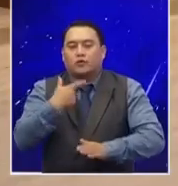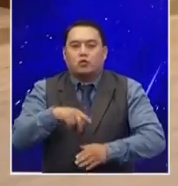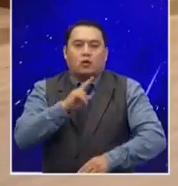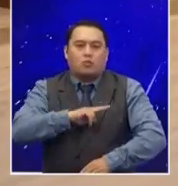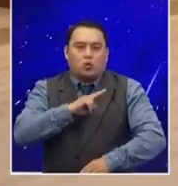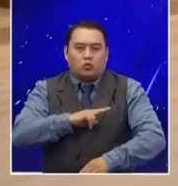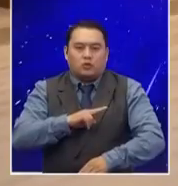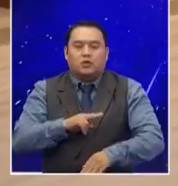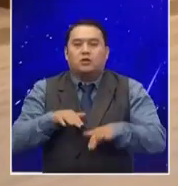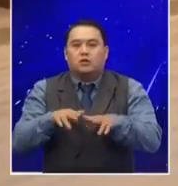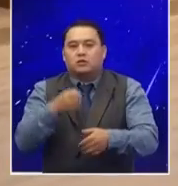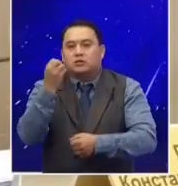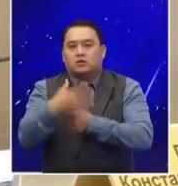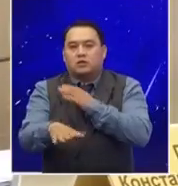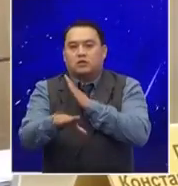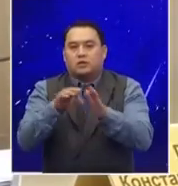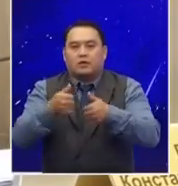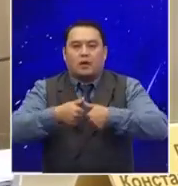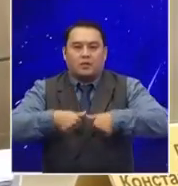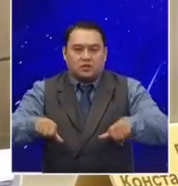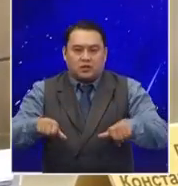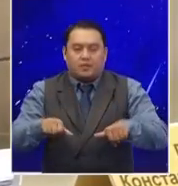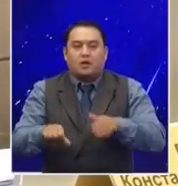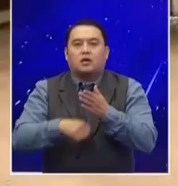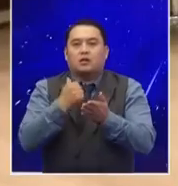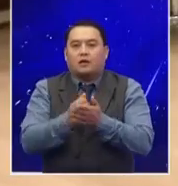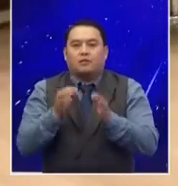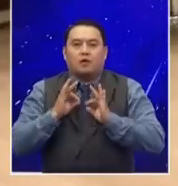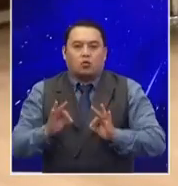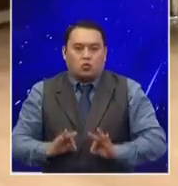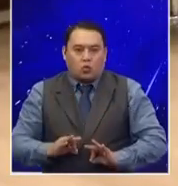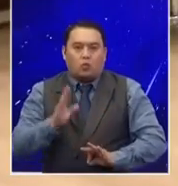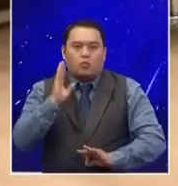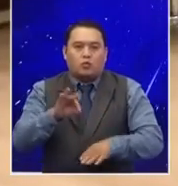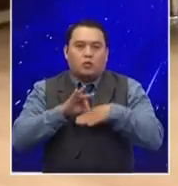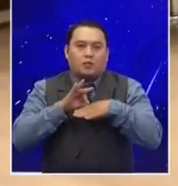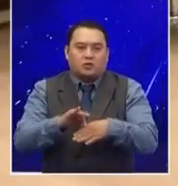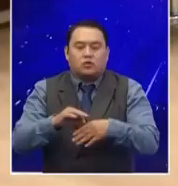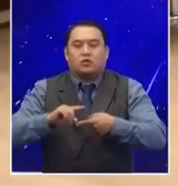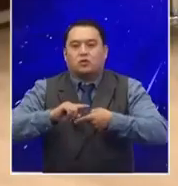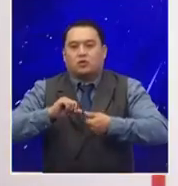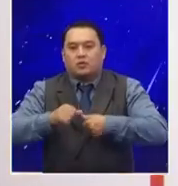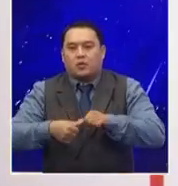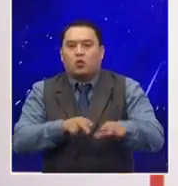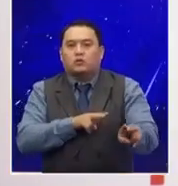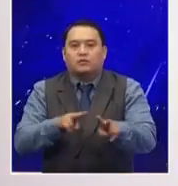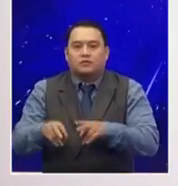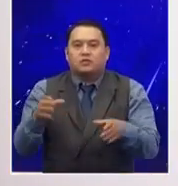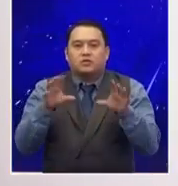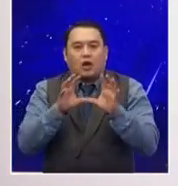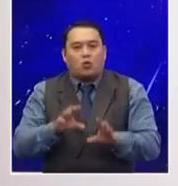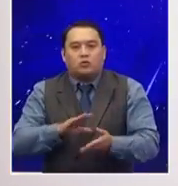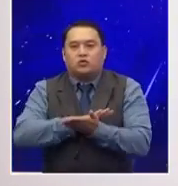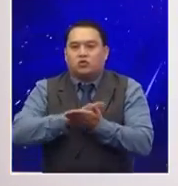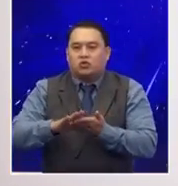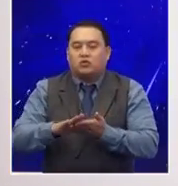инфраструктуры. Теперь дело за Центральной избирательной комиссией и Генеральной прокуратурой. Они будут вести постоянное наблюдение за соблюдением законности,